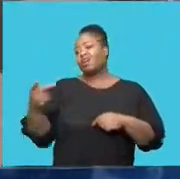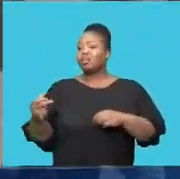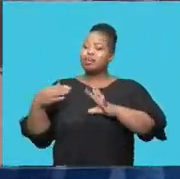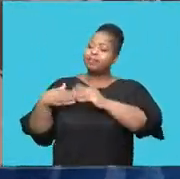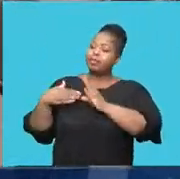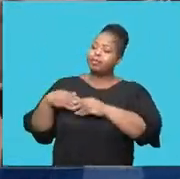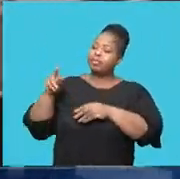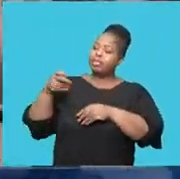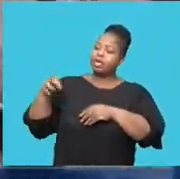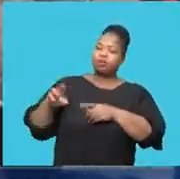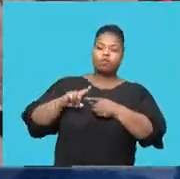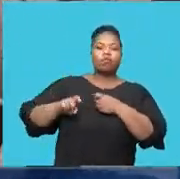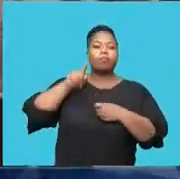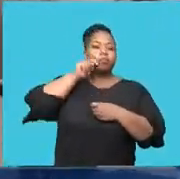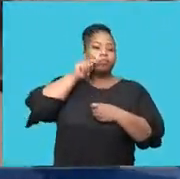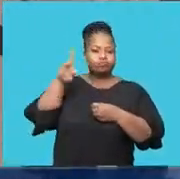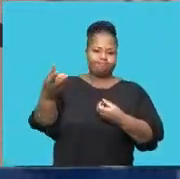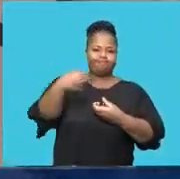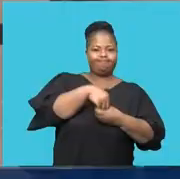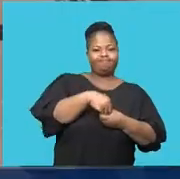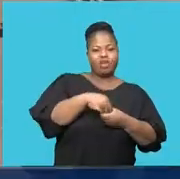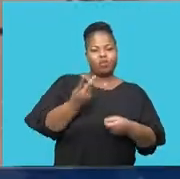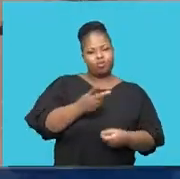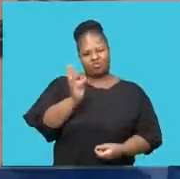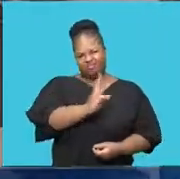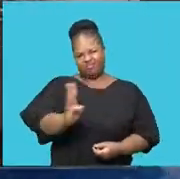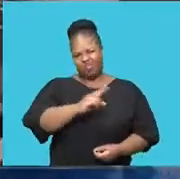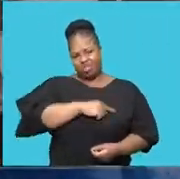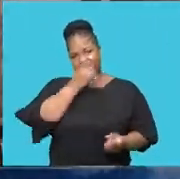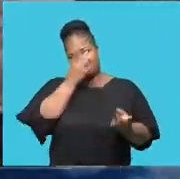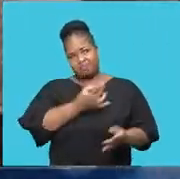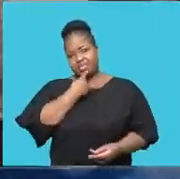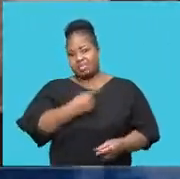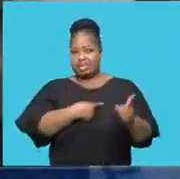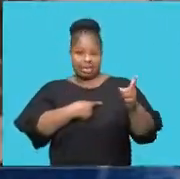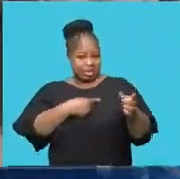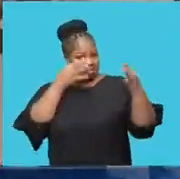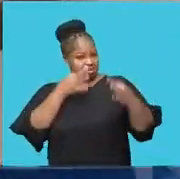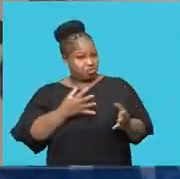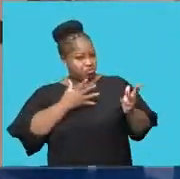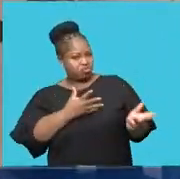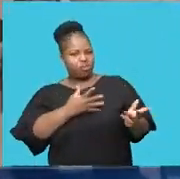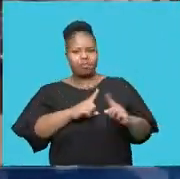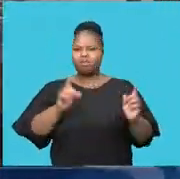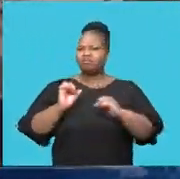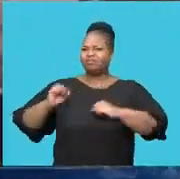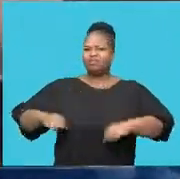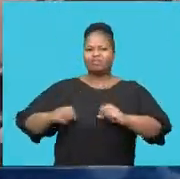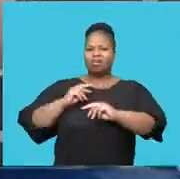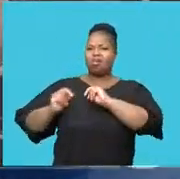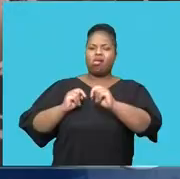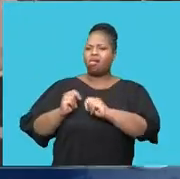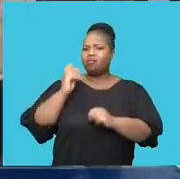aphuma kwisifunda saseTshwane ebayingxenye naxwayise kakhulu umqashi ngokuthatha izinyathelo ezinqalo mengavumelane nokubuyela